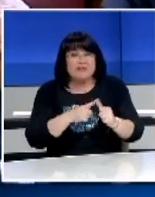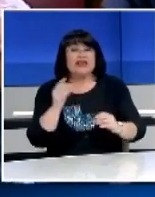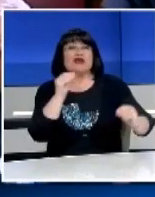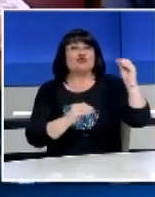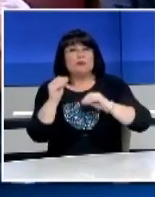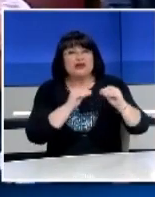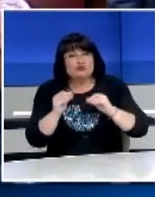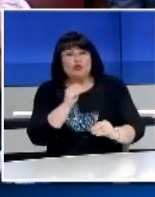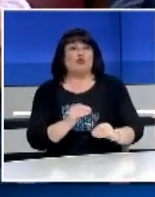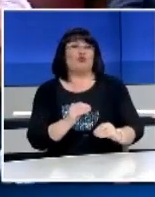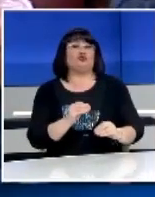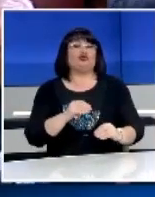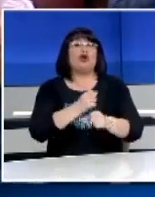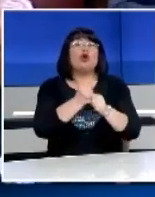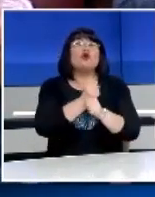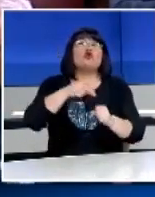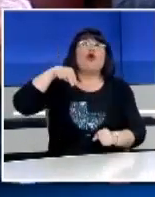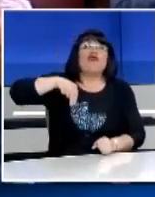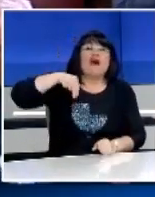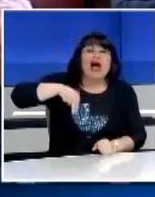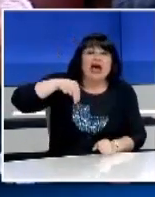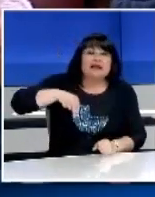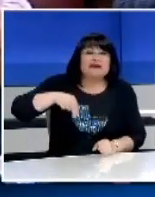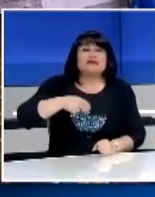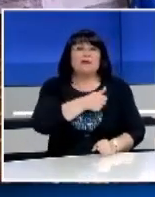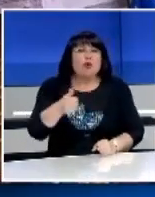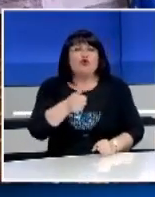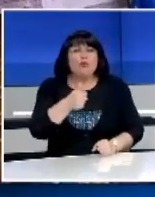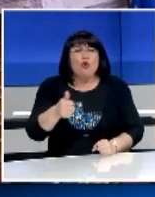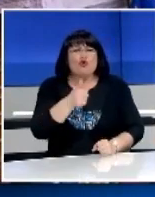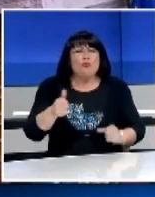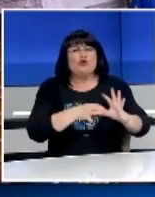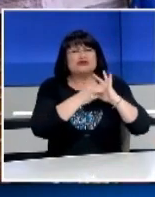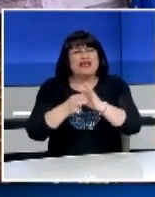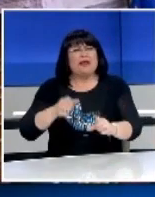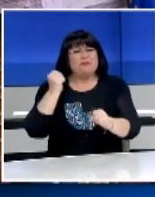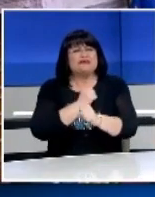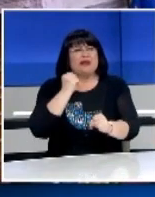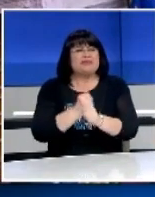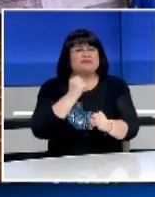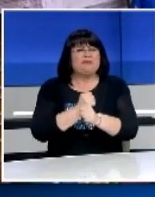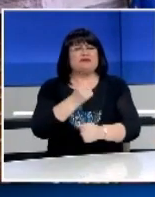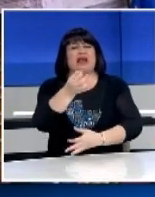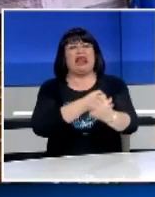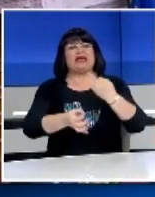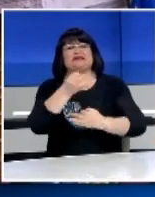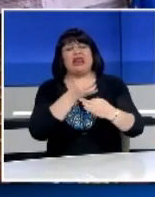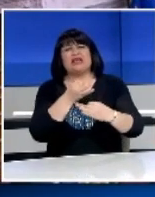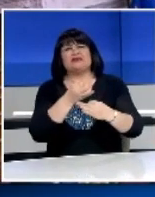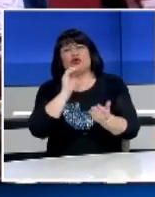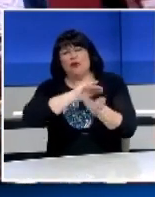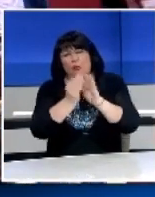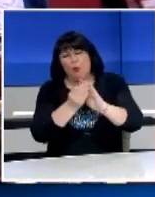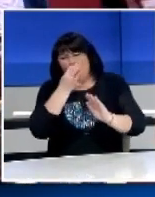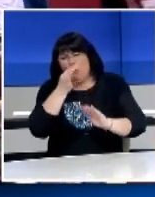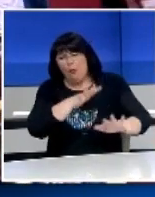εξοπλιστικών, για το σκάνδαλο της Novartis, παρά μονάχα συνεχώς επιμένετε να μιλάτε για σκευωρία. Να αναλάβετε